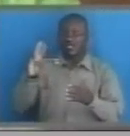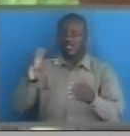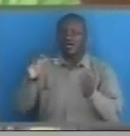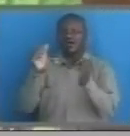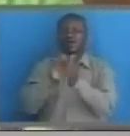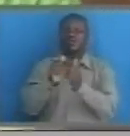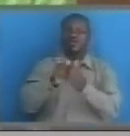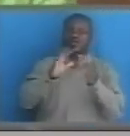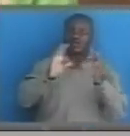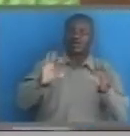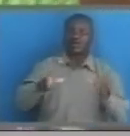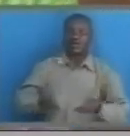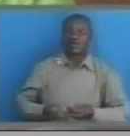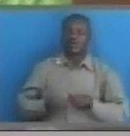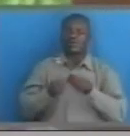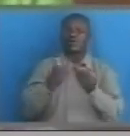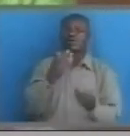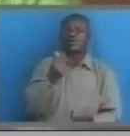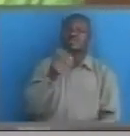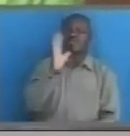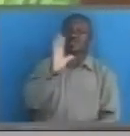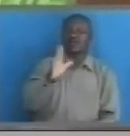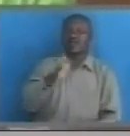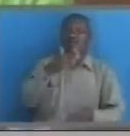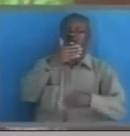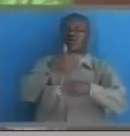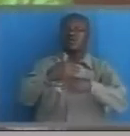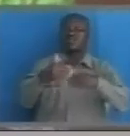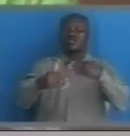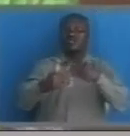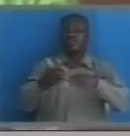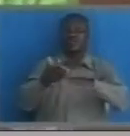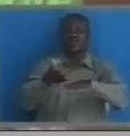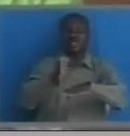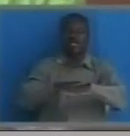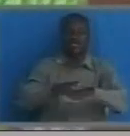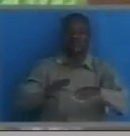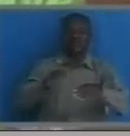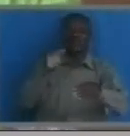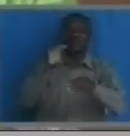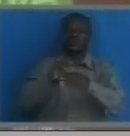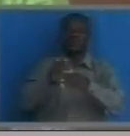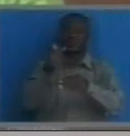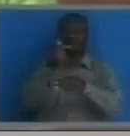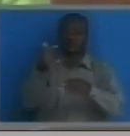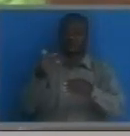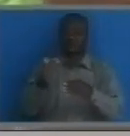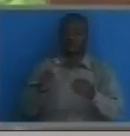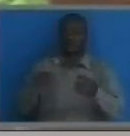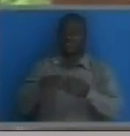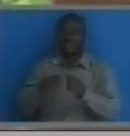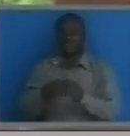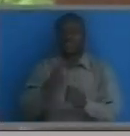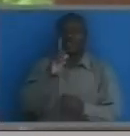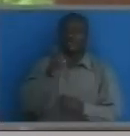mazuri wapewe Hela Zao Kama inavyokusudiwa iwajengewe weledi watumishi na wajumbe wat tumbe ili basi Yale matatizo